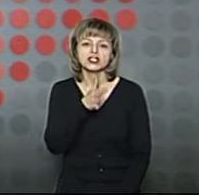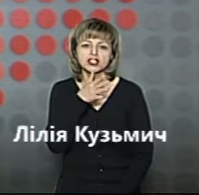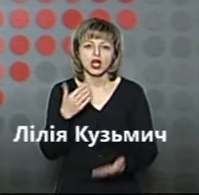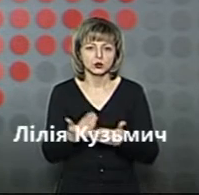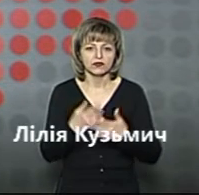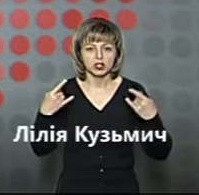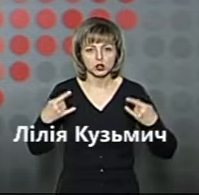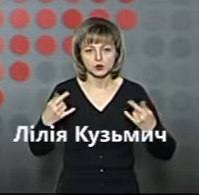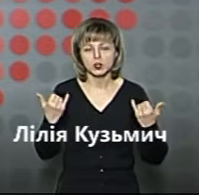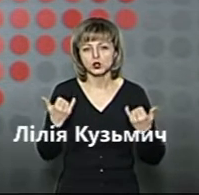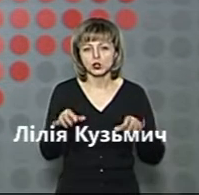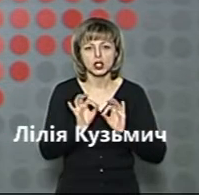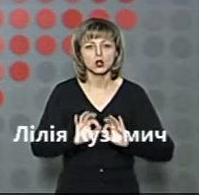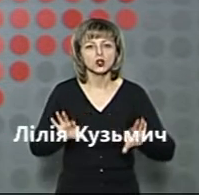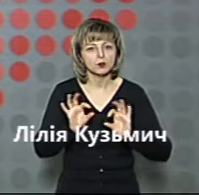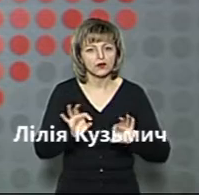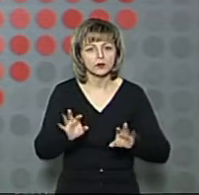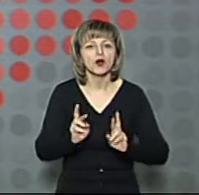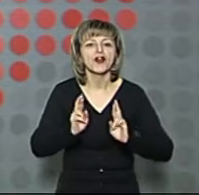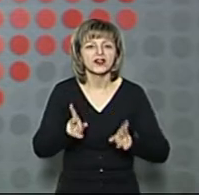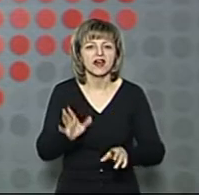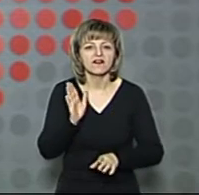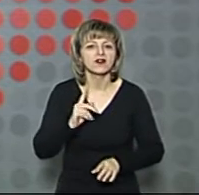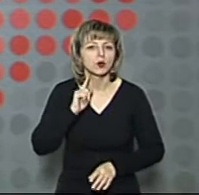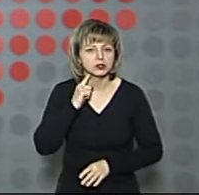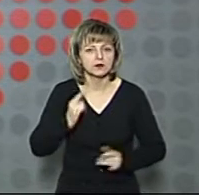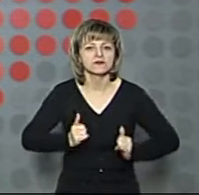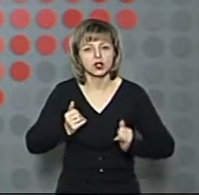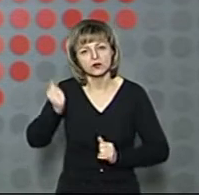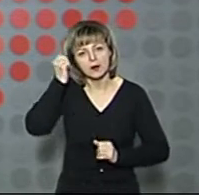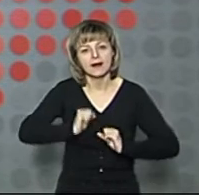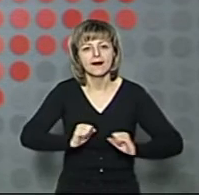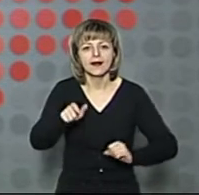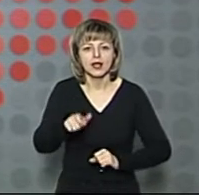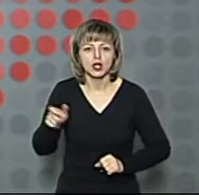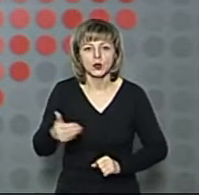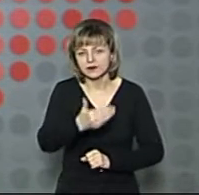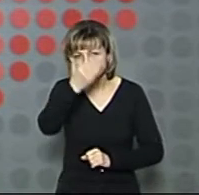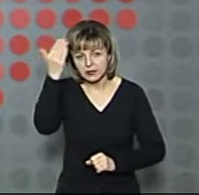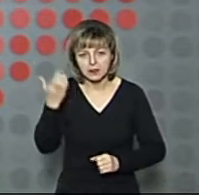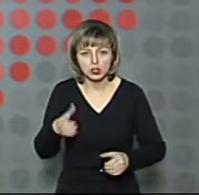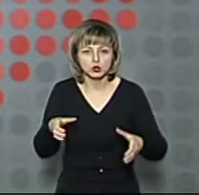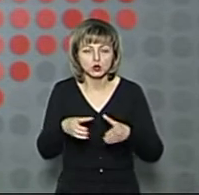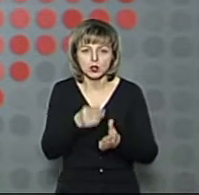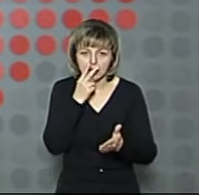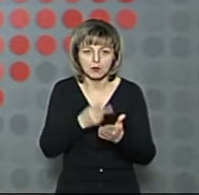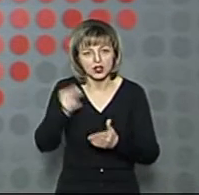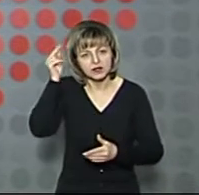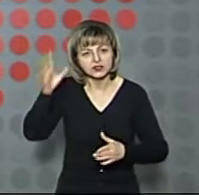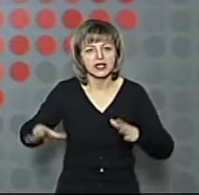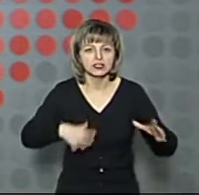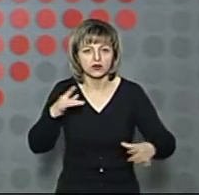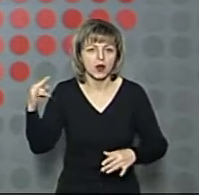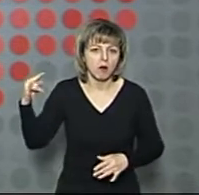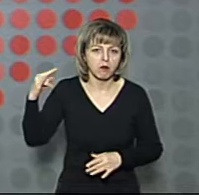час новин на Суспільному. Сьогодні у випуску розповімо, як в обласному центрі вшанували пам'ять героїв Небесної Сотні, покажемо навчально-тренувальні